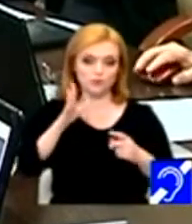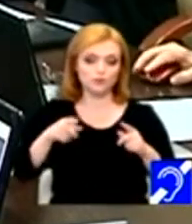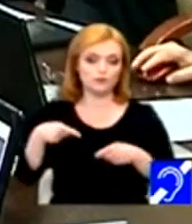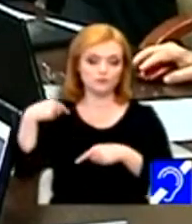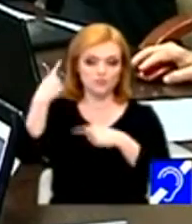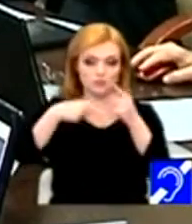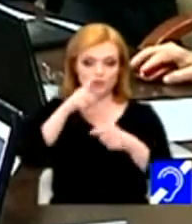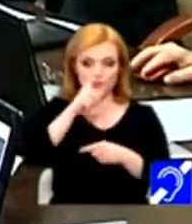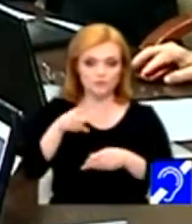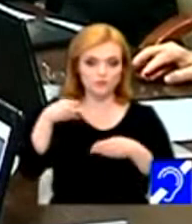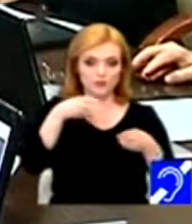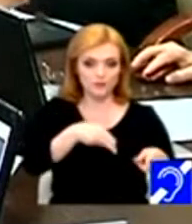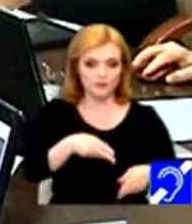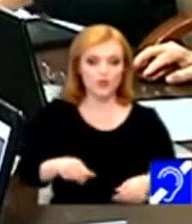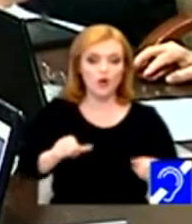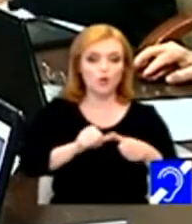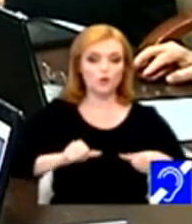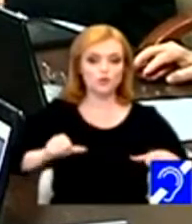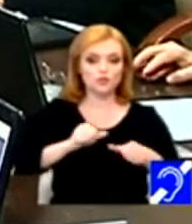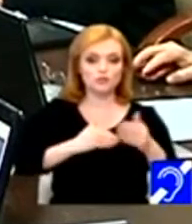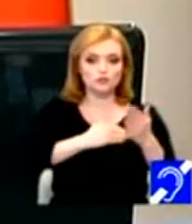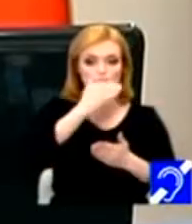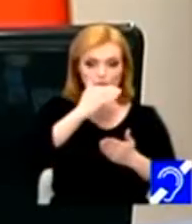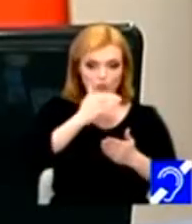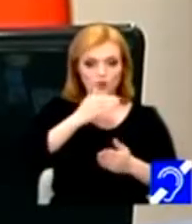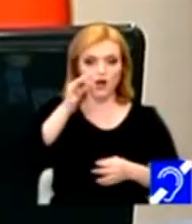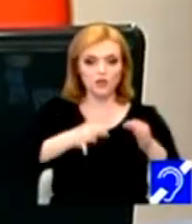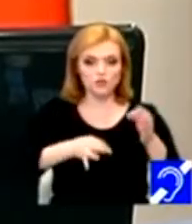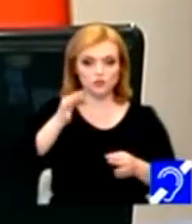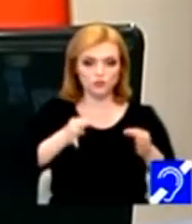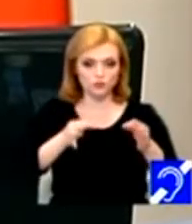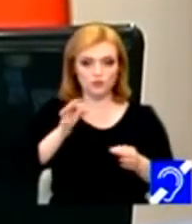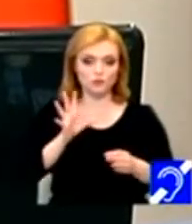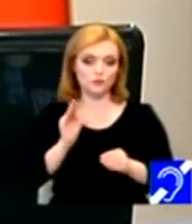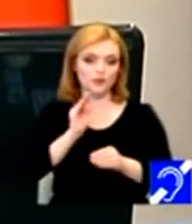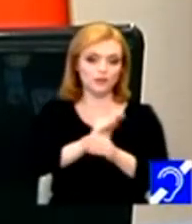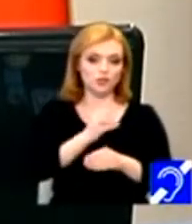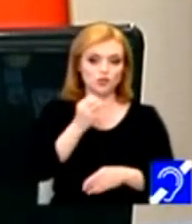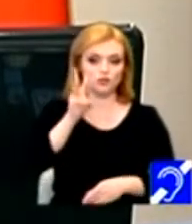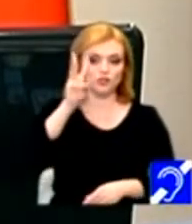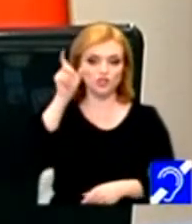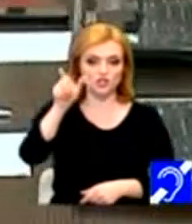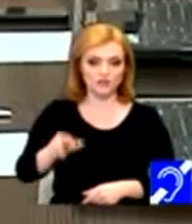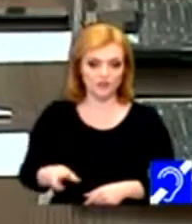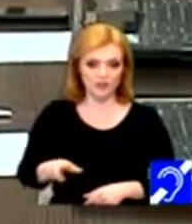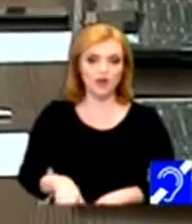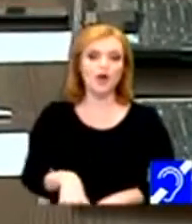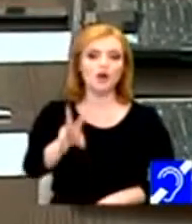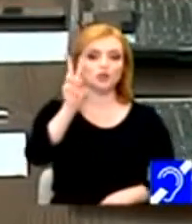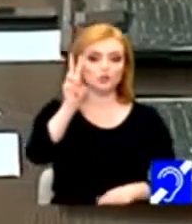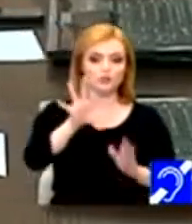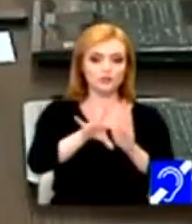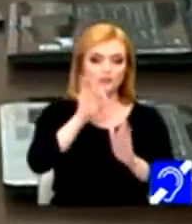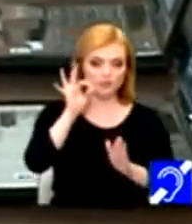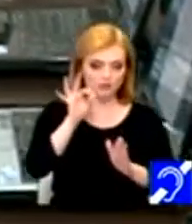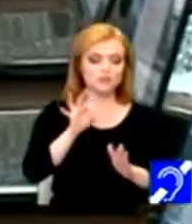Potrivit proiectului, Consiliul Superior al Magistraturii va fi suplimentat cu încă 3 membri. 2 vor fi selectați din rândul profesorilor de